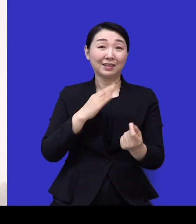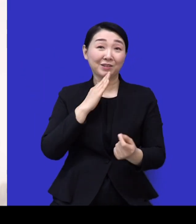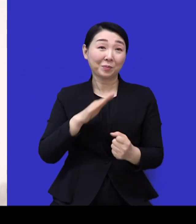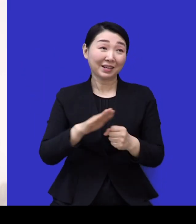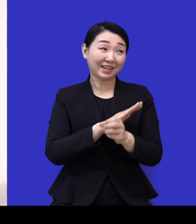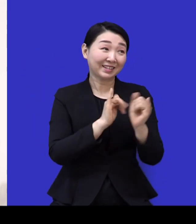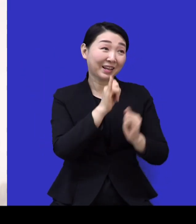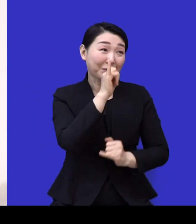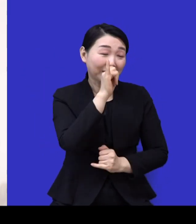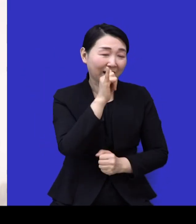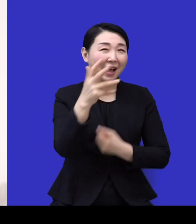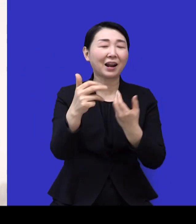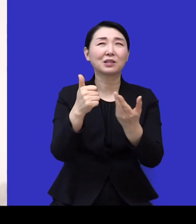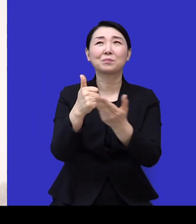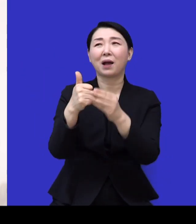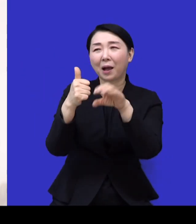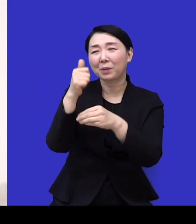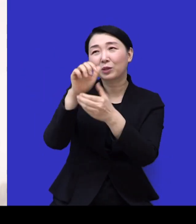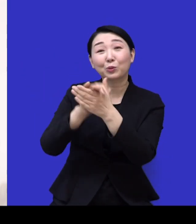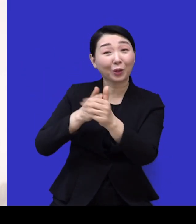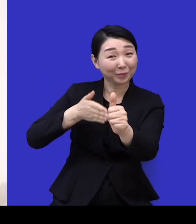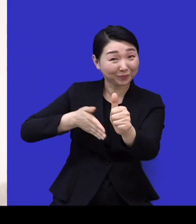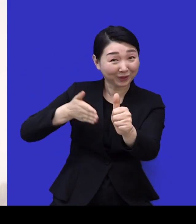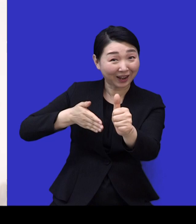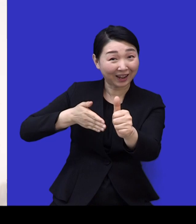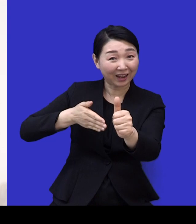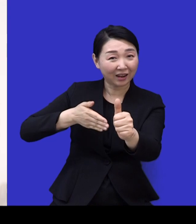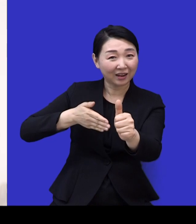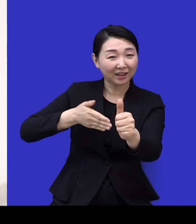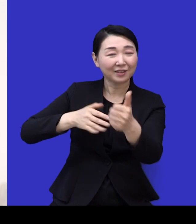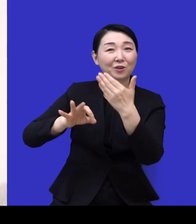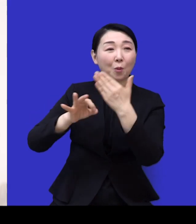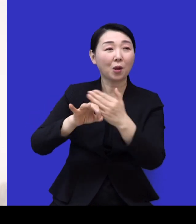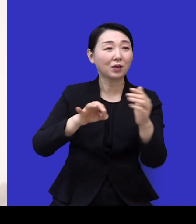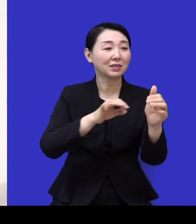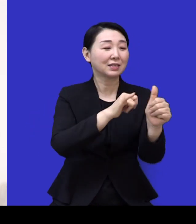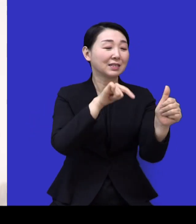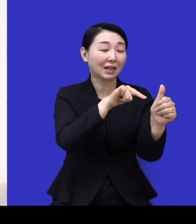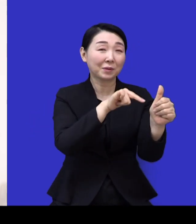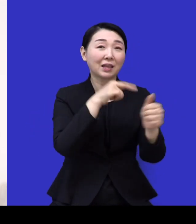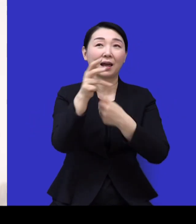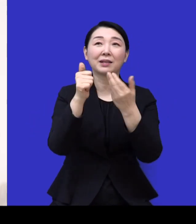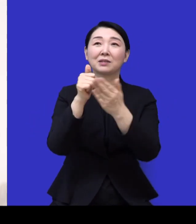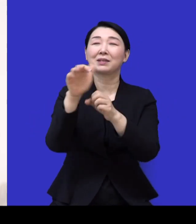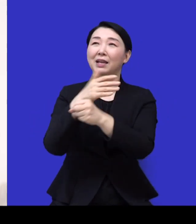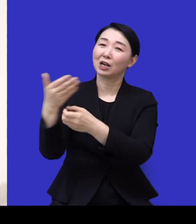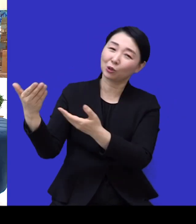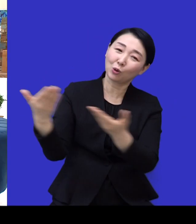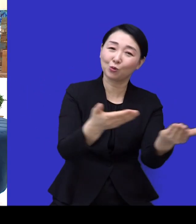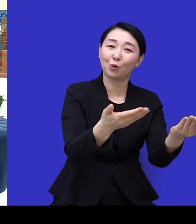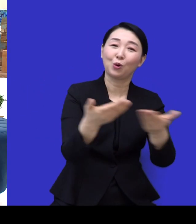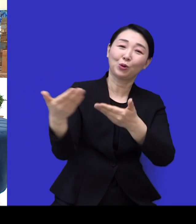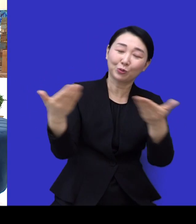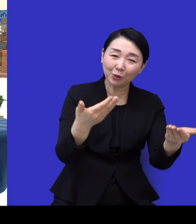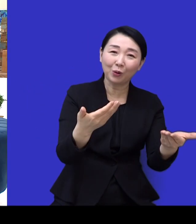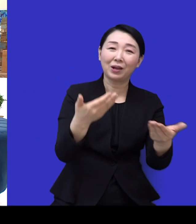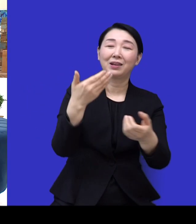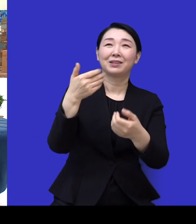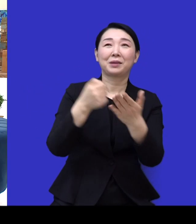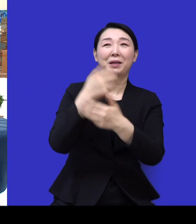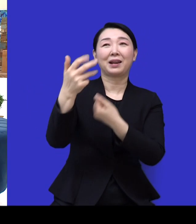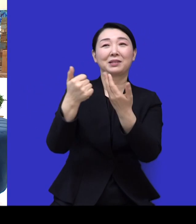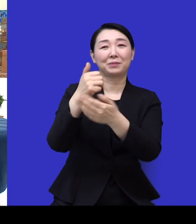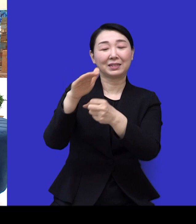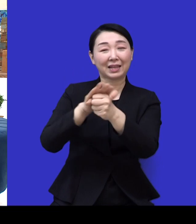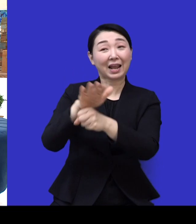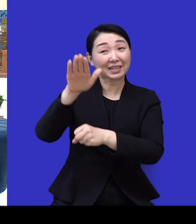있으시면 하나님한테 기도해 보시라고 그러면 네. 그 사람한테 더 많은 사랑이 갈 거다. 하나님은 사랑이시다. 이런 내용으로 광고하거든요. 그래서 네.